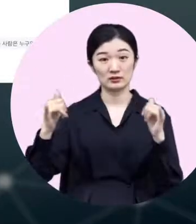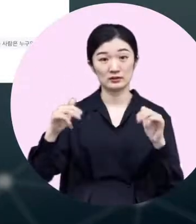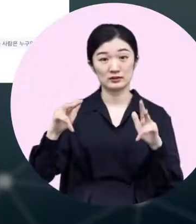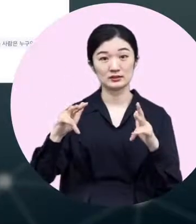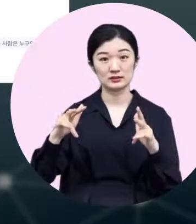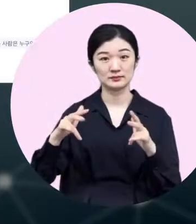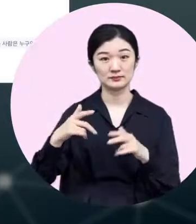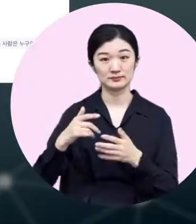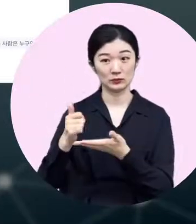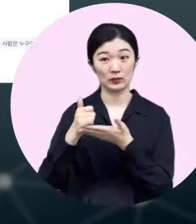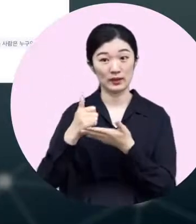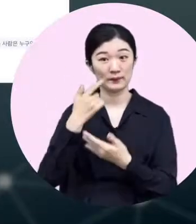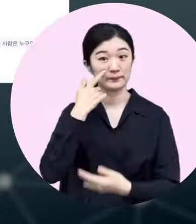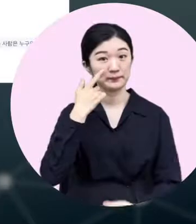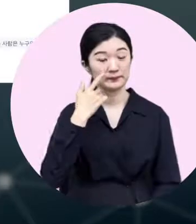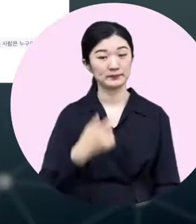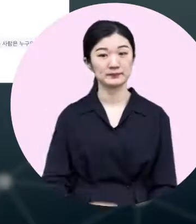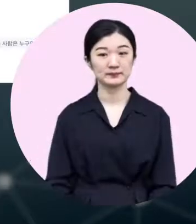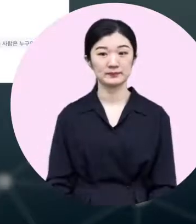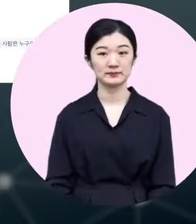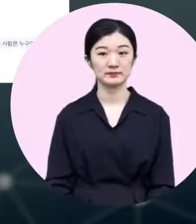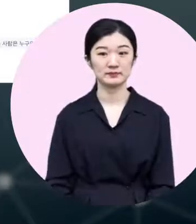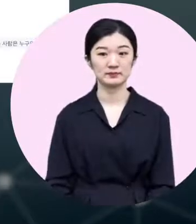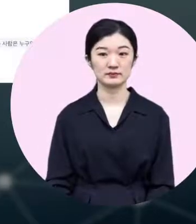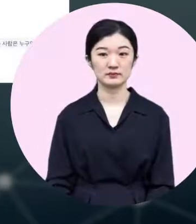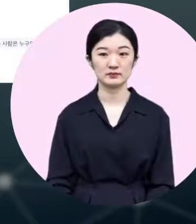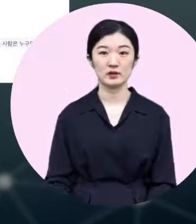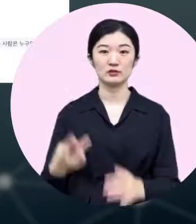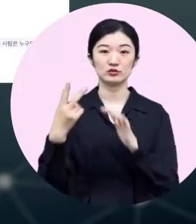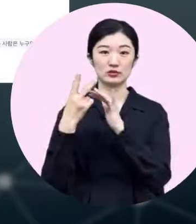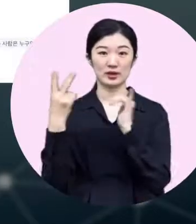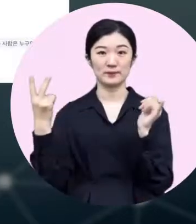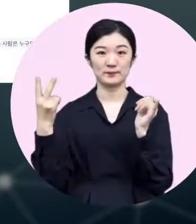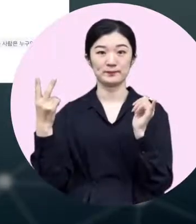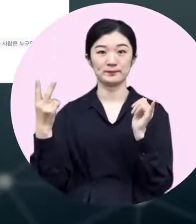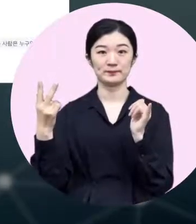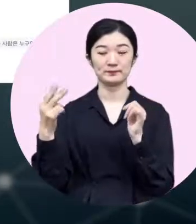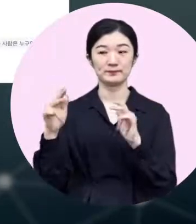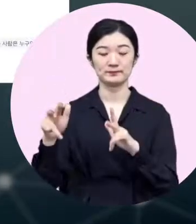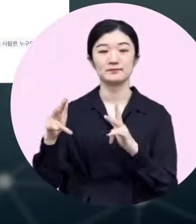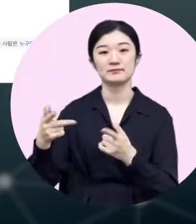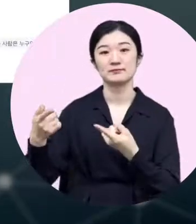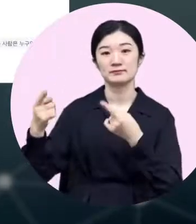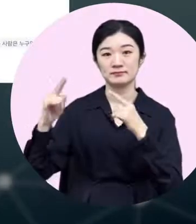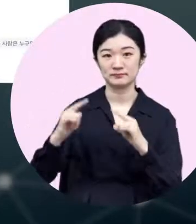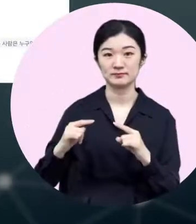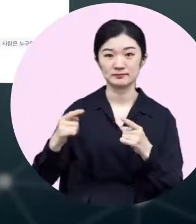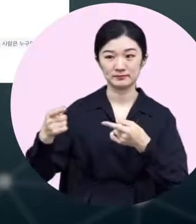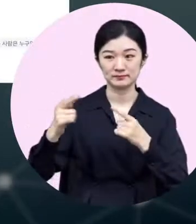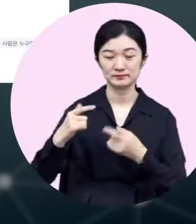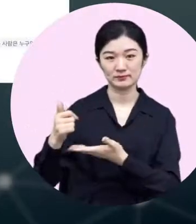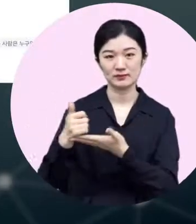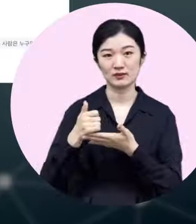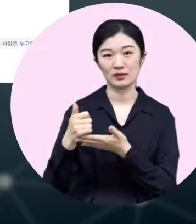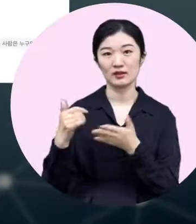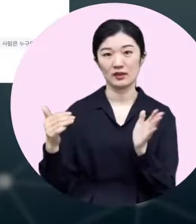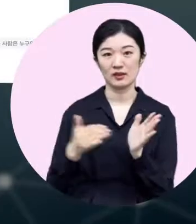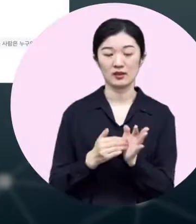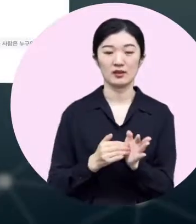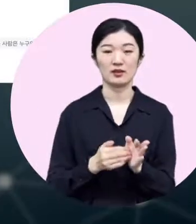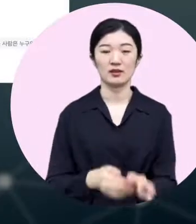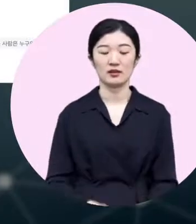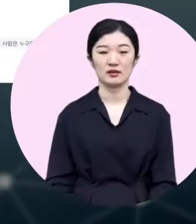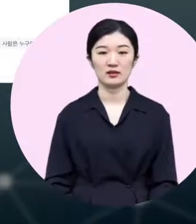시켜 볼게요. 자, 제가 지금 2명의 이제 참가자를 다른 기기에서 지금 이 회의에 참가하도록 한번